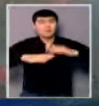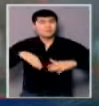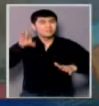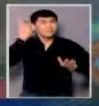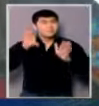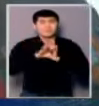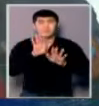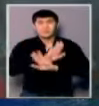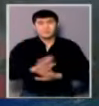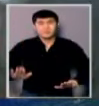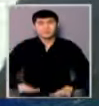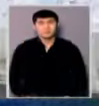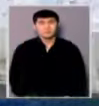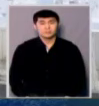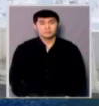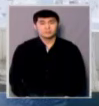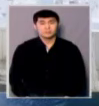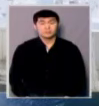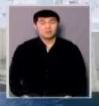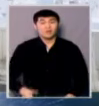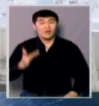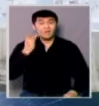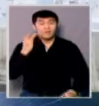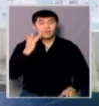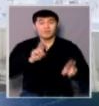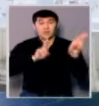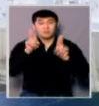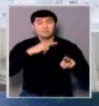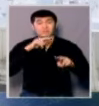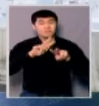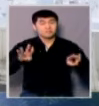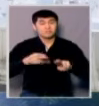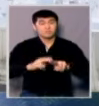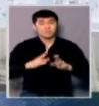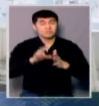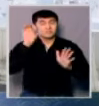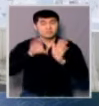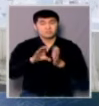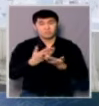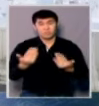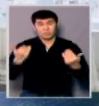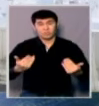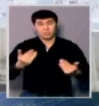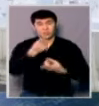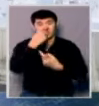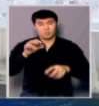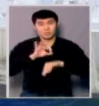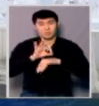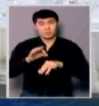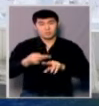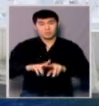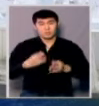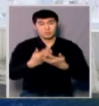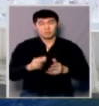айтқанына құлақ аспайтын көрінеді. Ескертуді елемей жататындар болады. Себебі бүгін жүргізіп кеткен уақытта, мысалы,